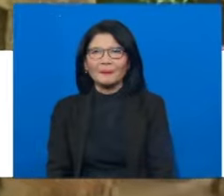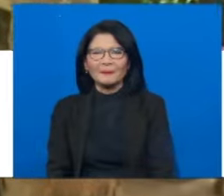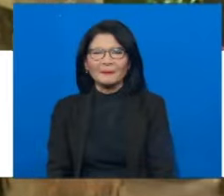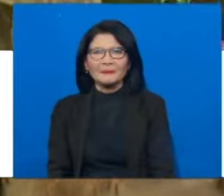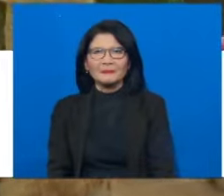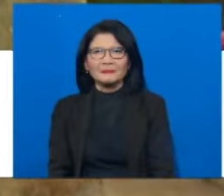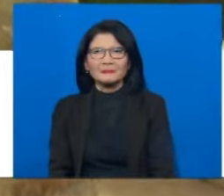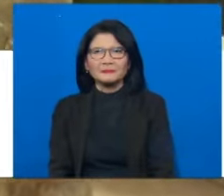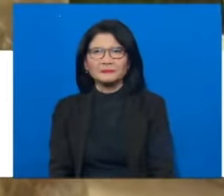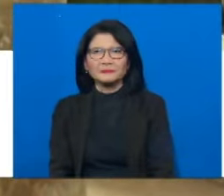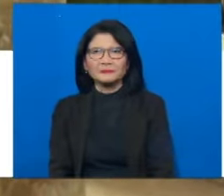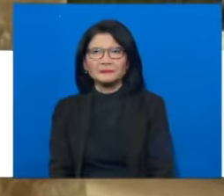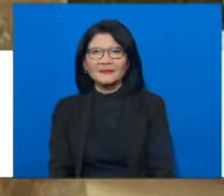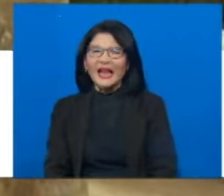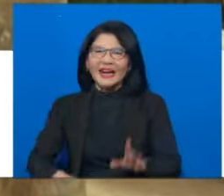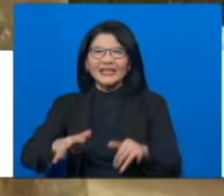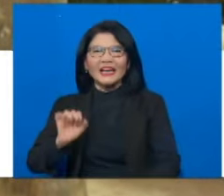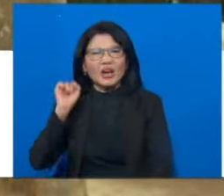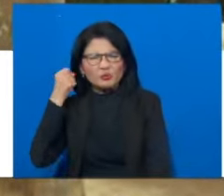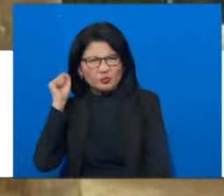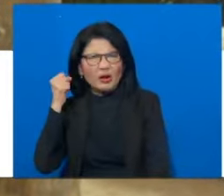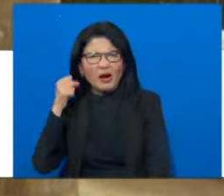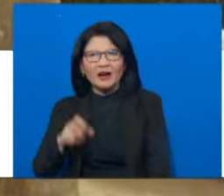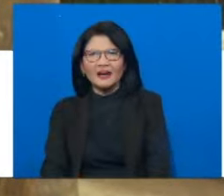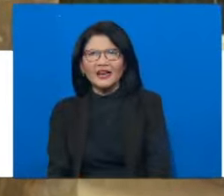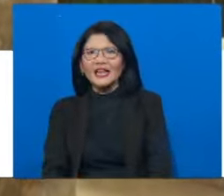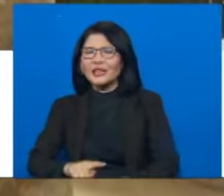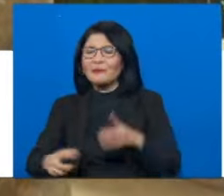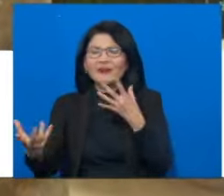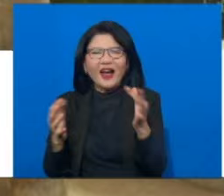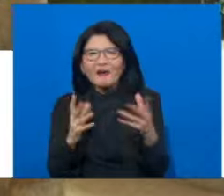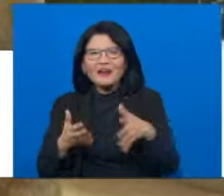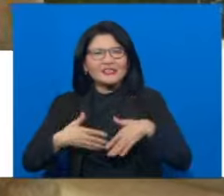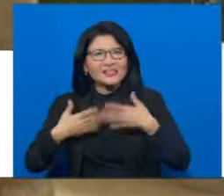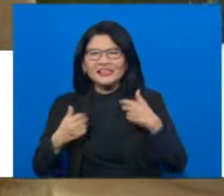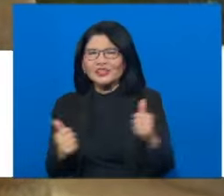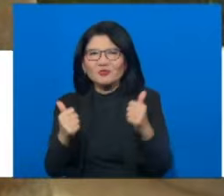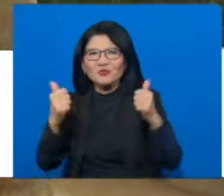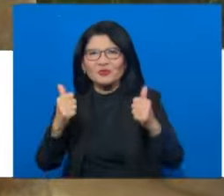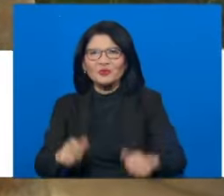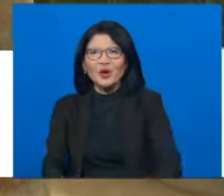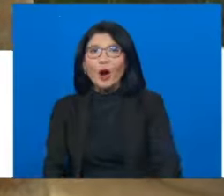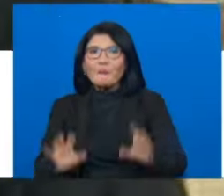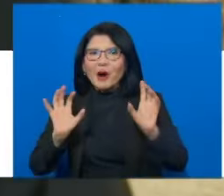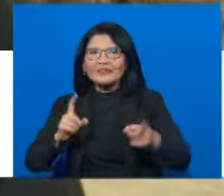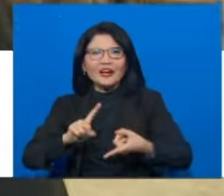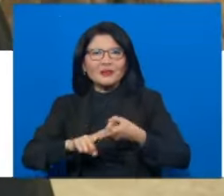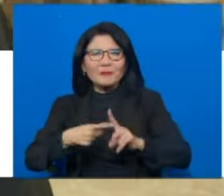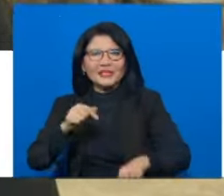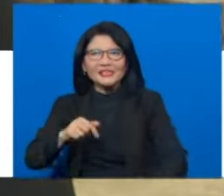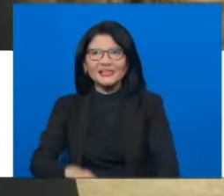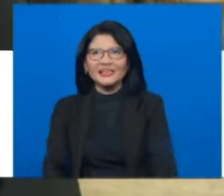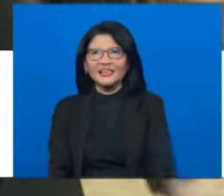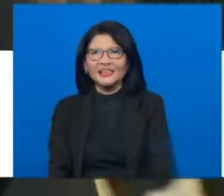engak kadang susah kadang gimana Tapi rameai h seru gitu banyak teman seru banyak yang